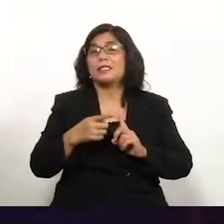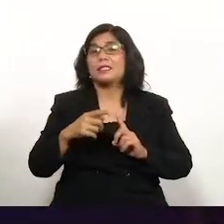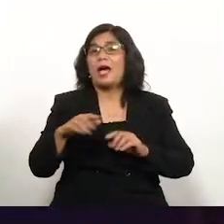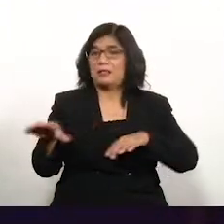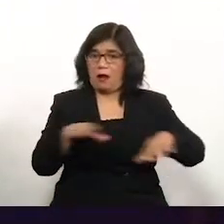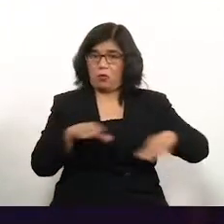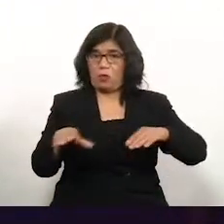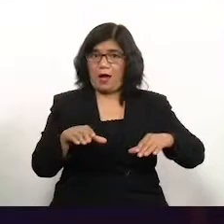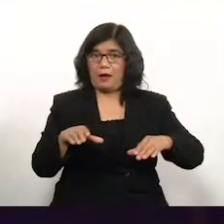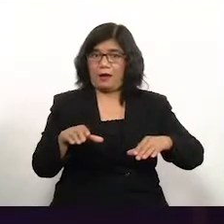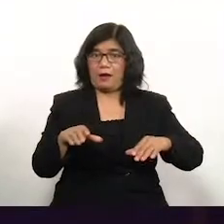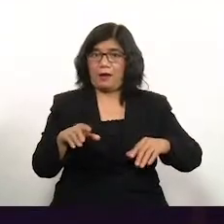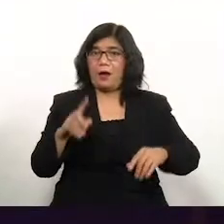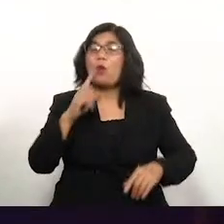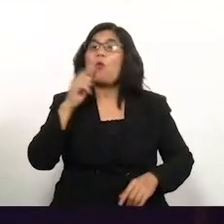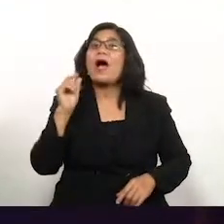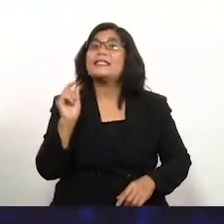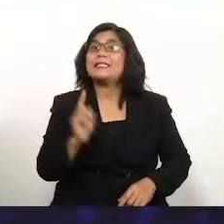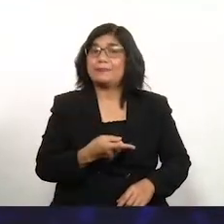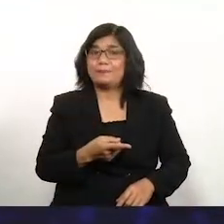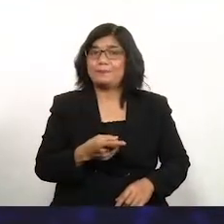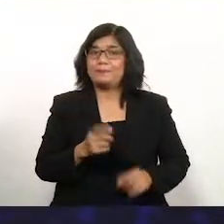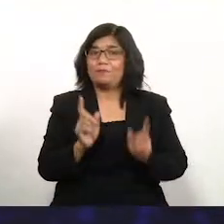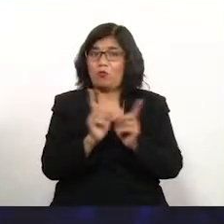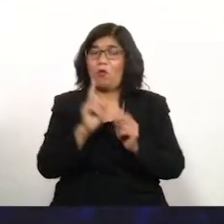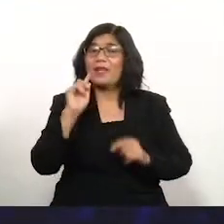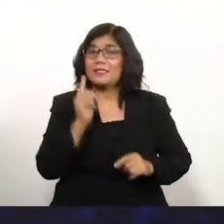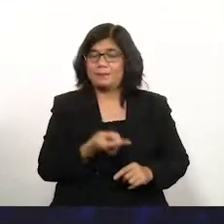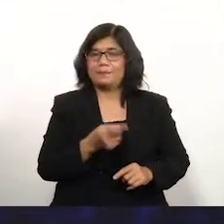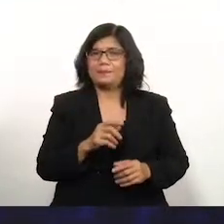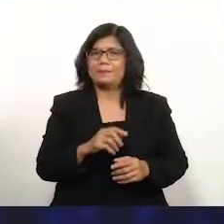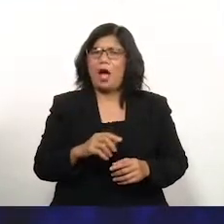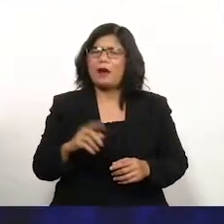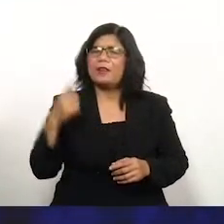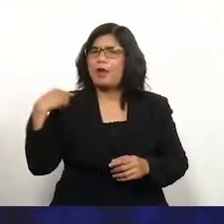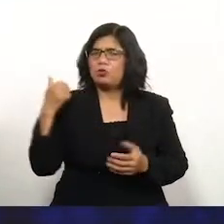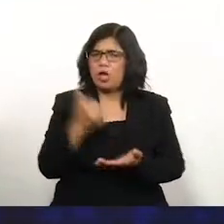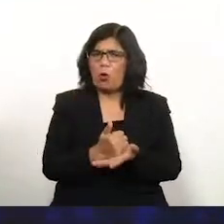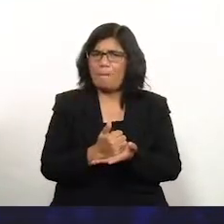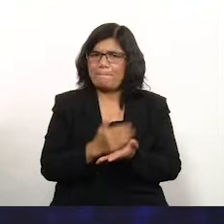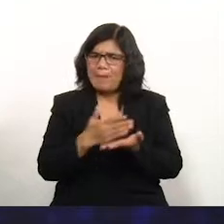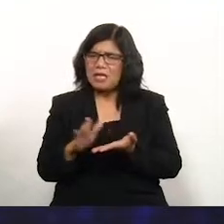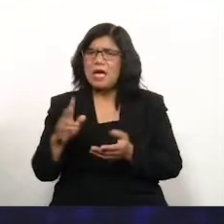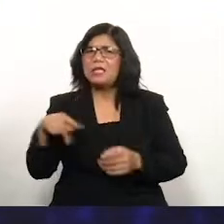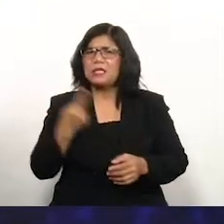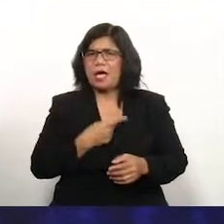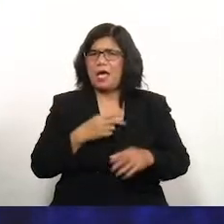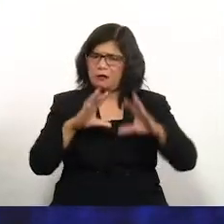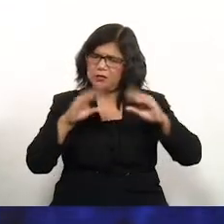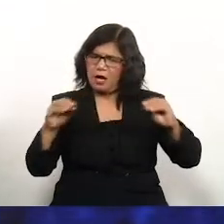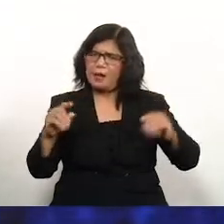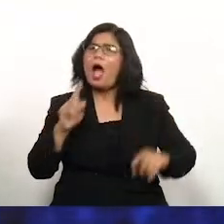Hai ada tugas Hai ada tanggung jawab Hai ada bagian kita harus kita kerjakan hari ini